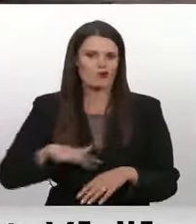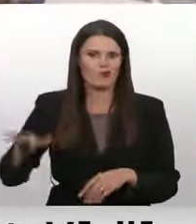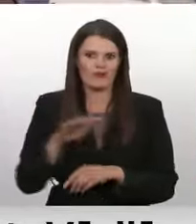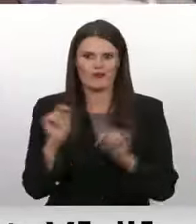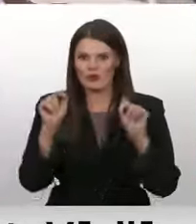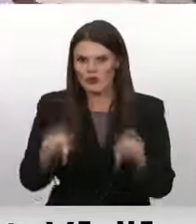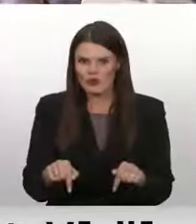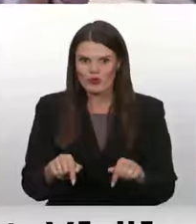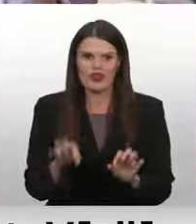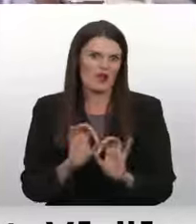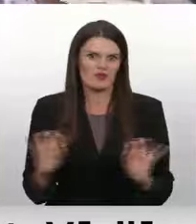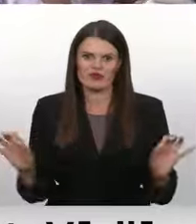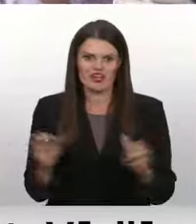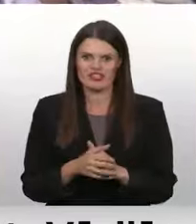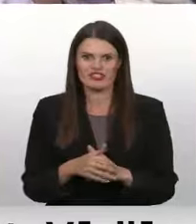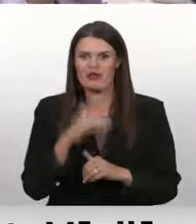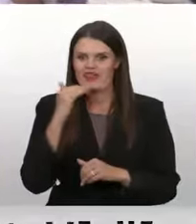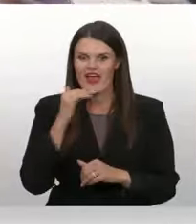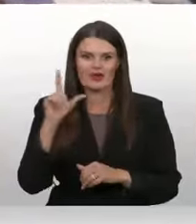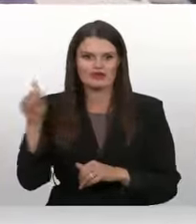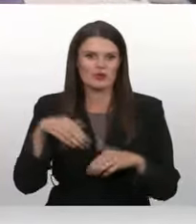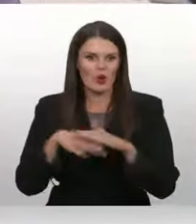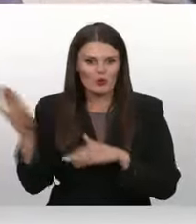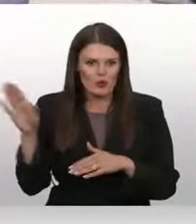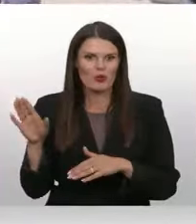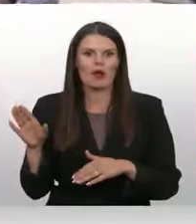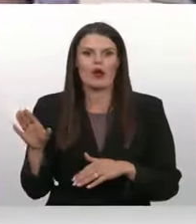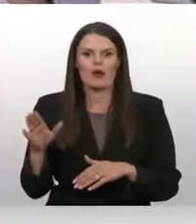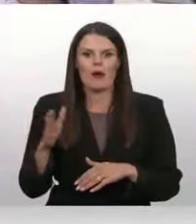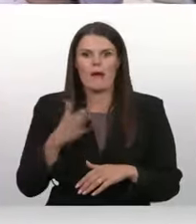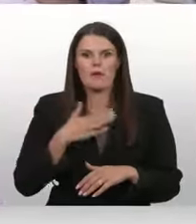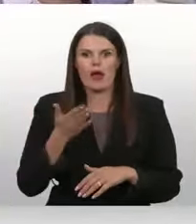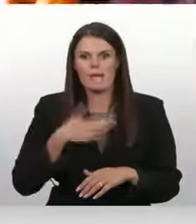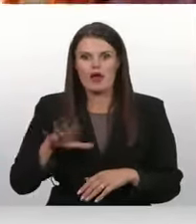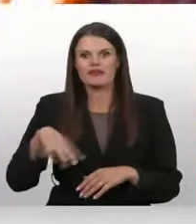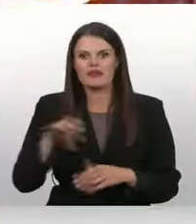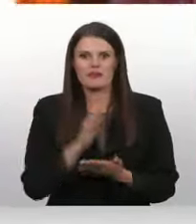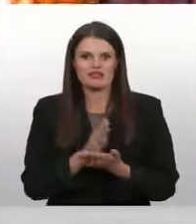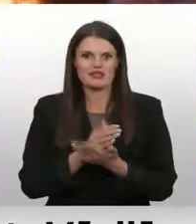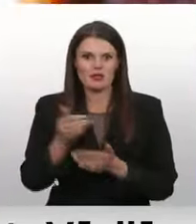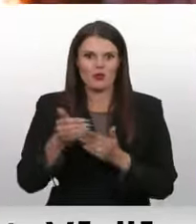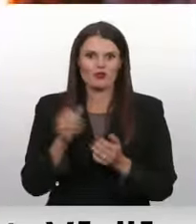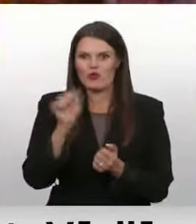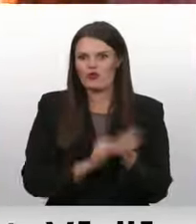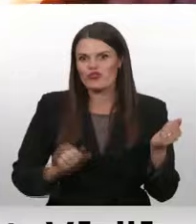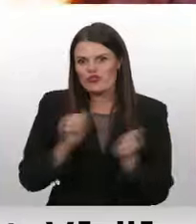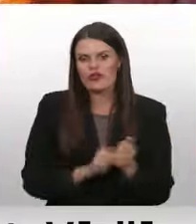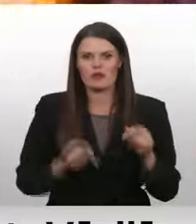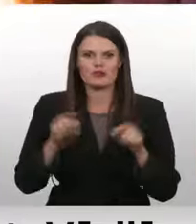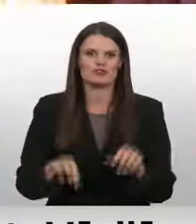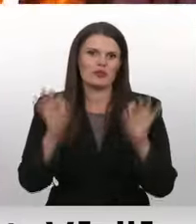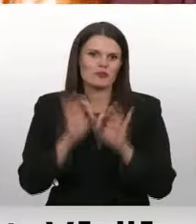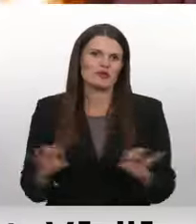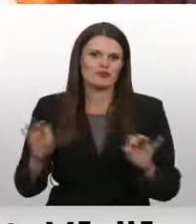nonākuši. Brīnišķīgi! Negribās braukt prom, jo man patīk, mēs esam tuvu dabai. Arī šie brīnišķīgie